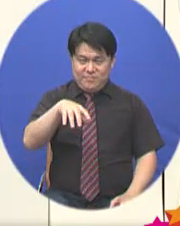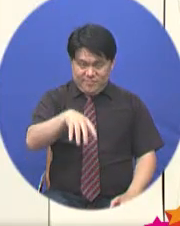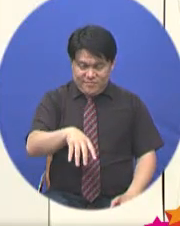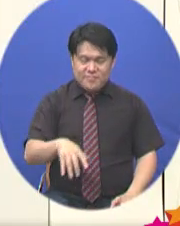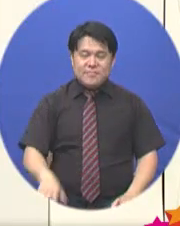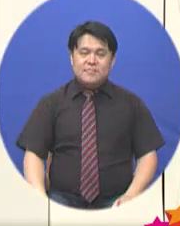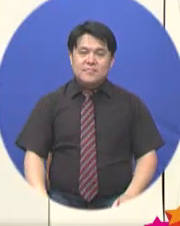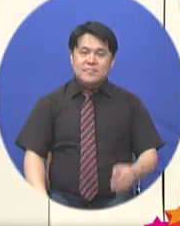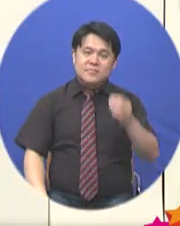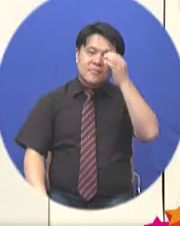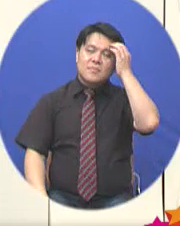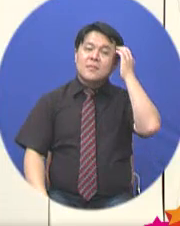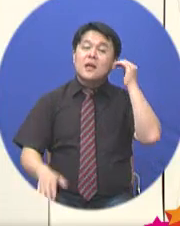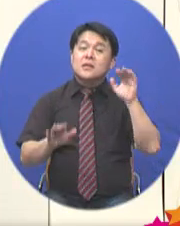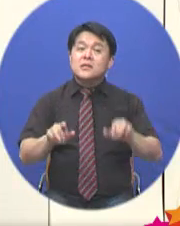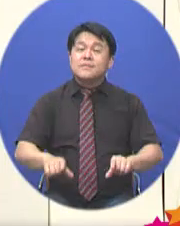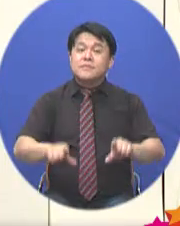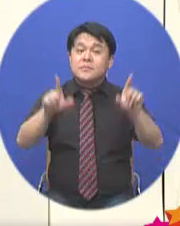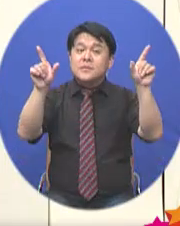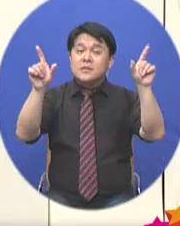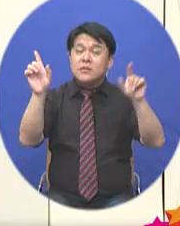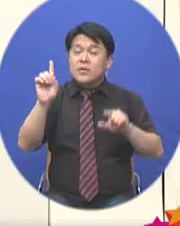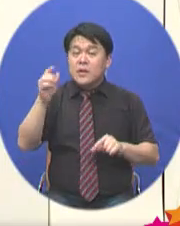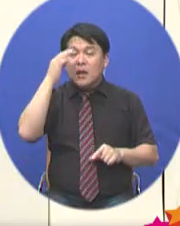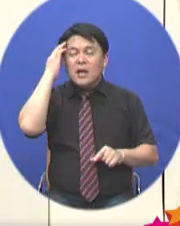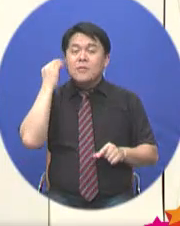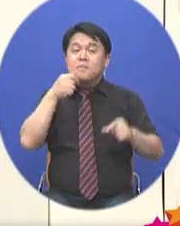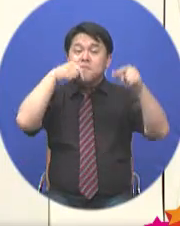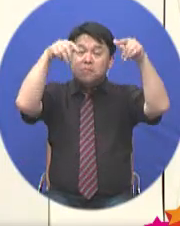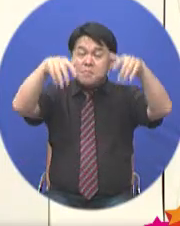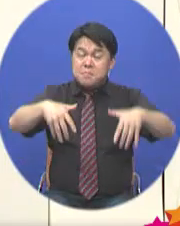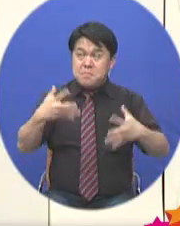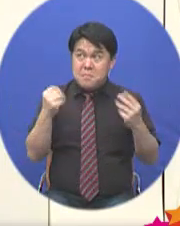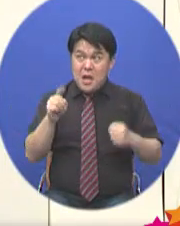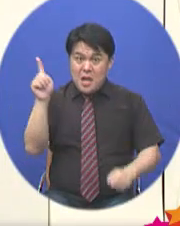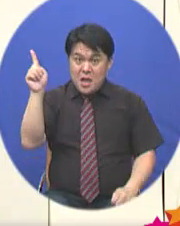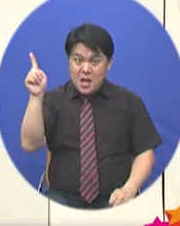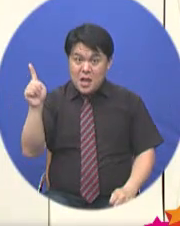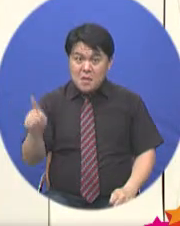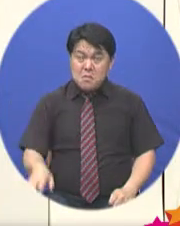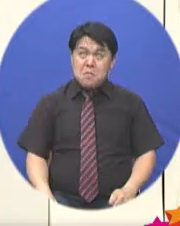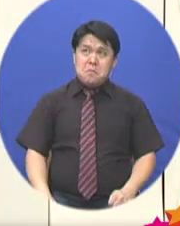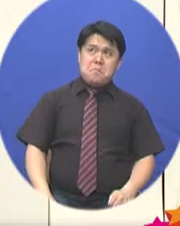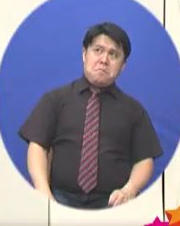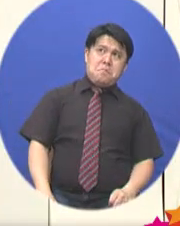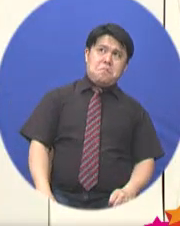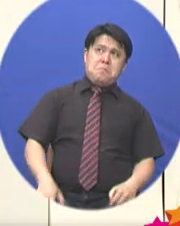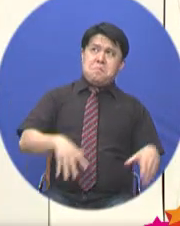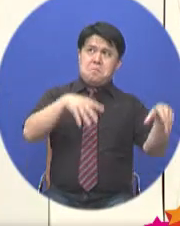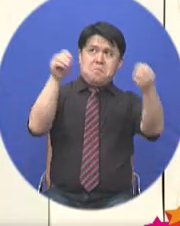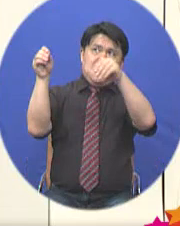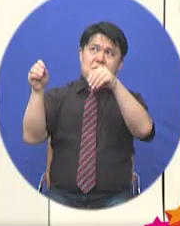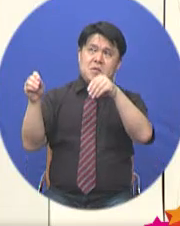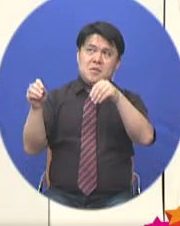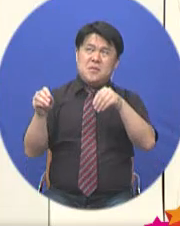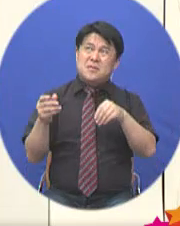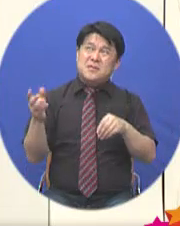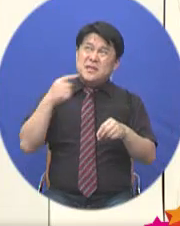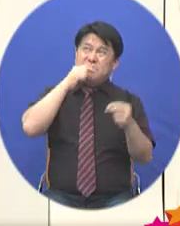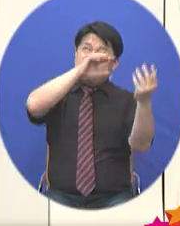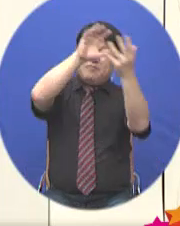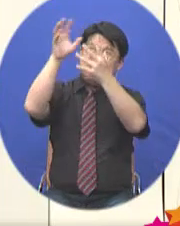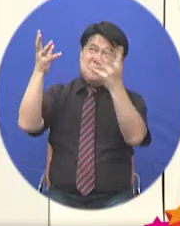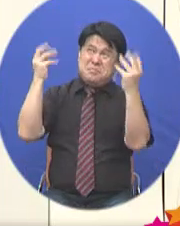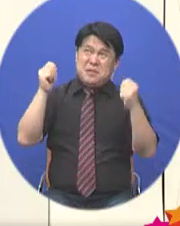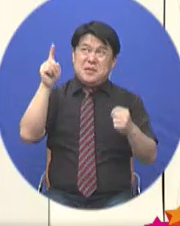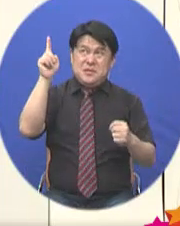네. 날씨는 어때요? 거기도 지금 비가 많이 왔나요? 아니요, 지금 수방 상태인데 날은 안 좋습니다. 비는